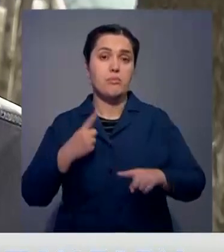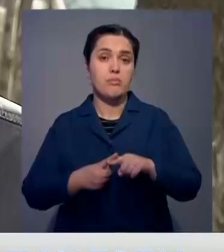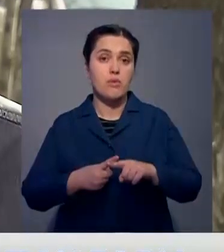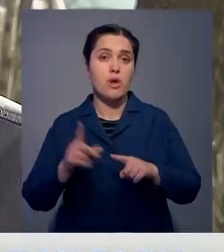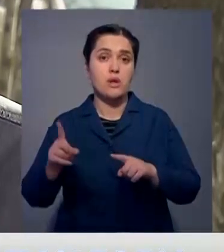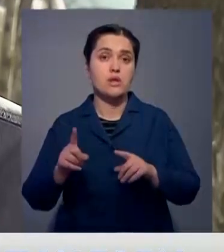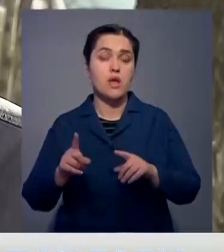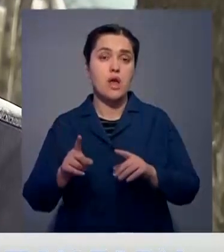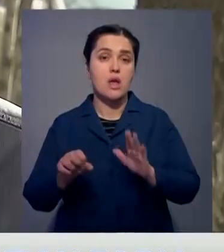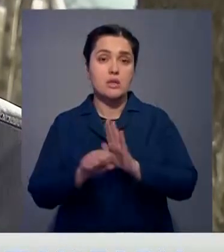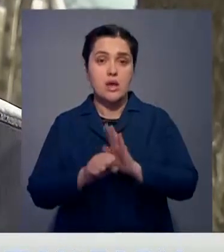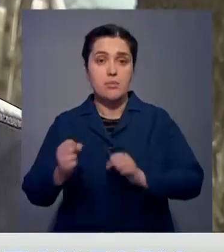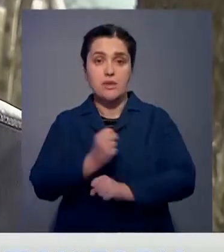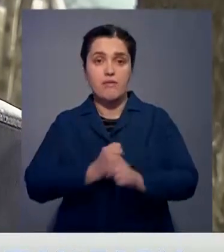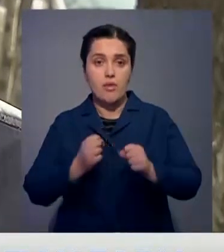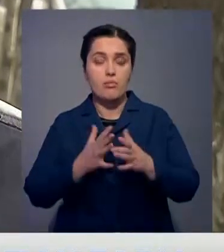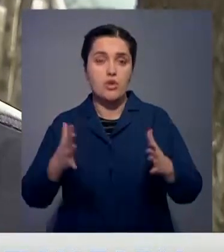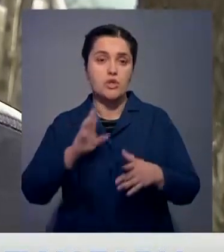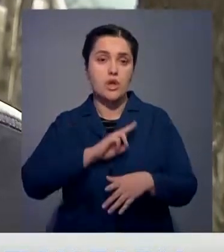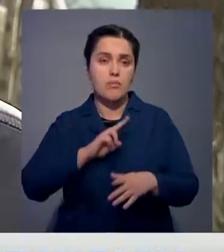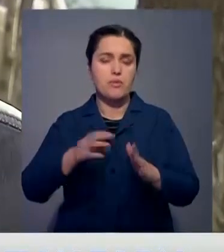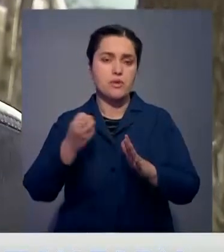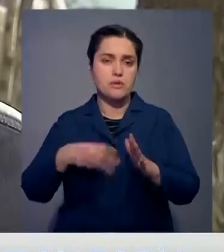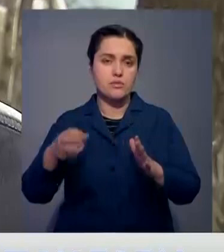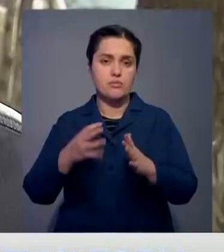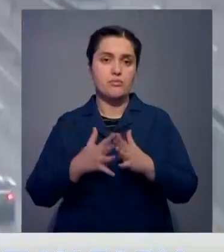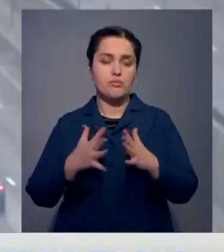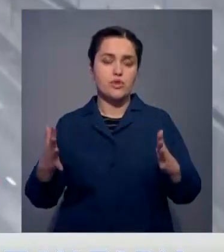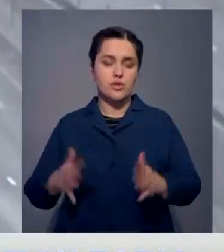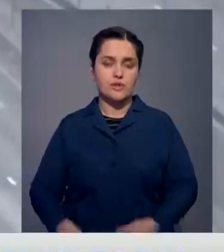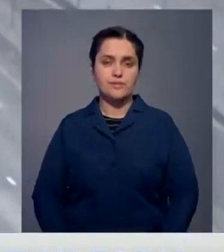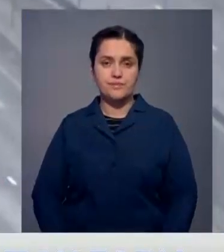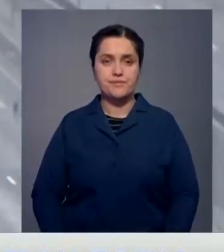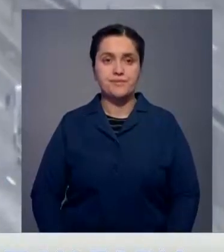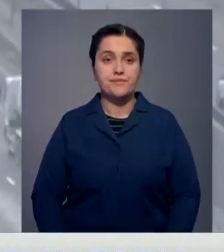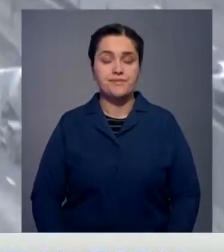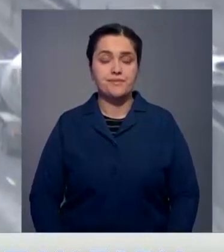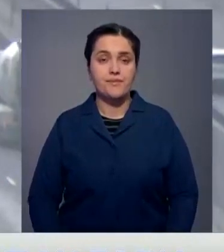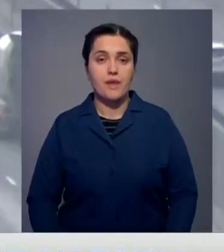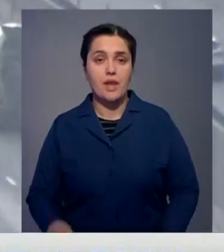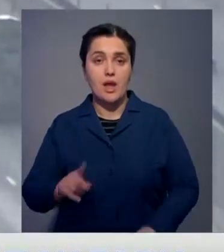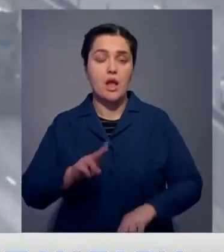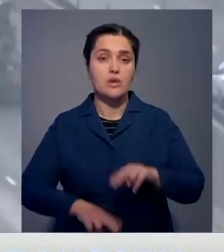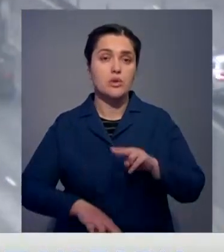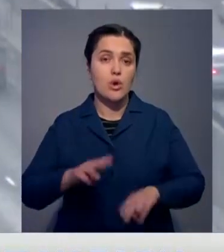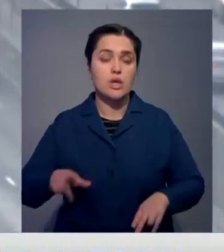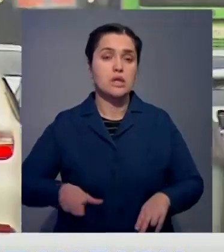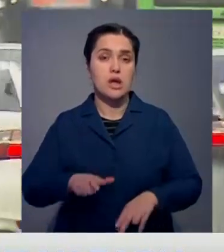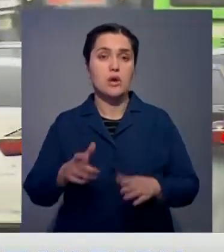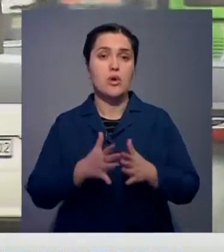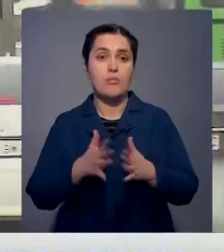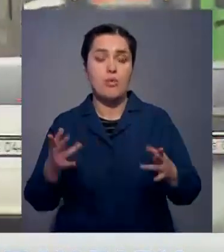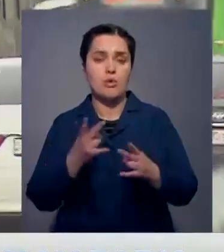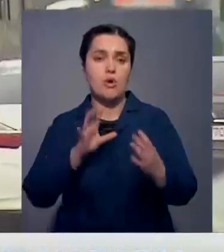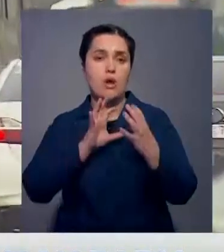двигатели намного больше работают. И как бы выброс, соответственно, еще больше. Поэтому в мегаполисе строят развязки и стараются развивать